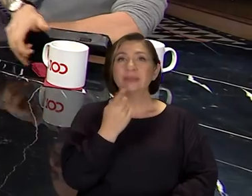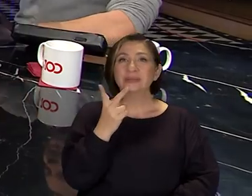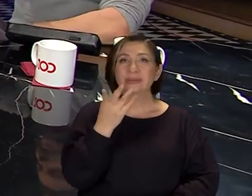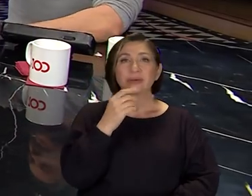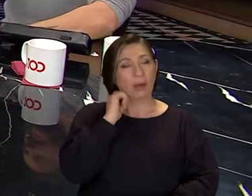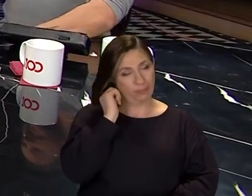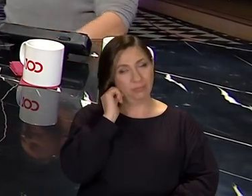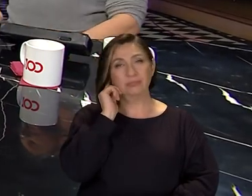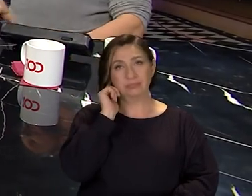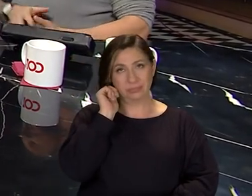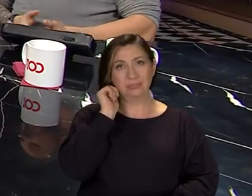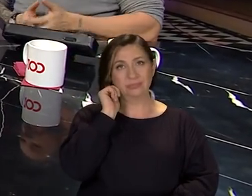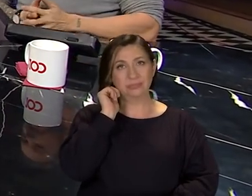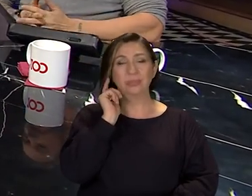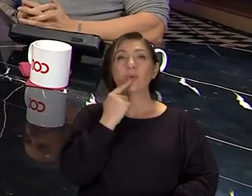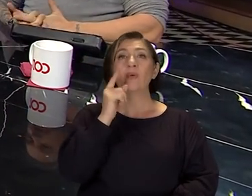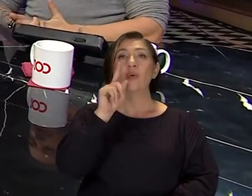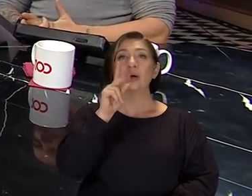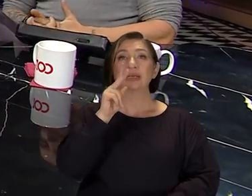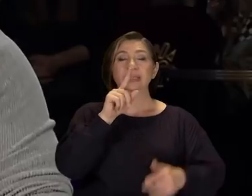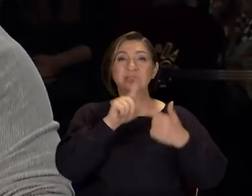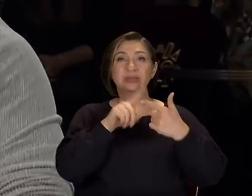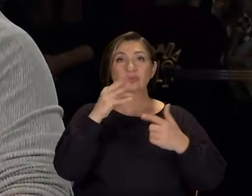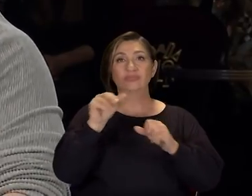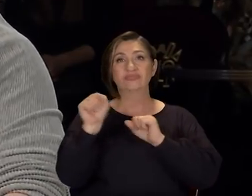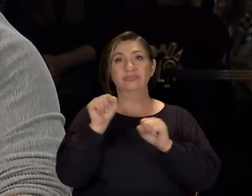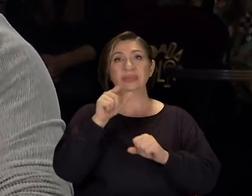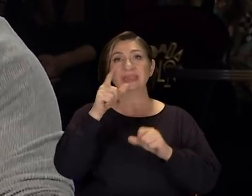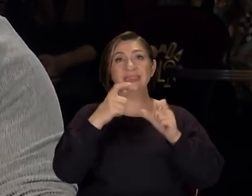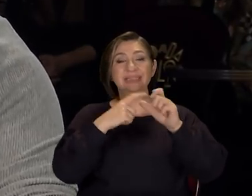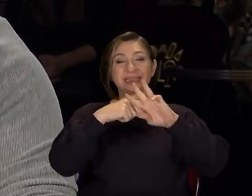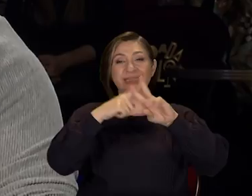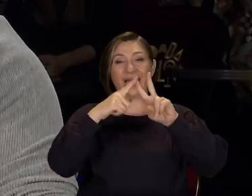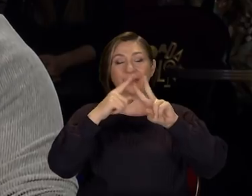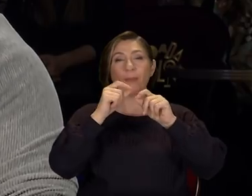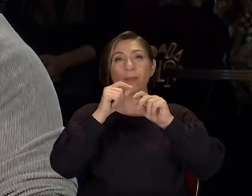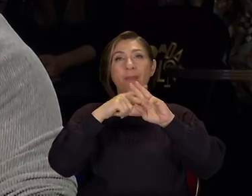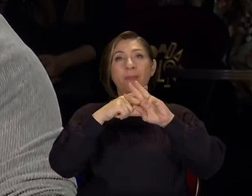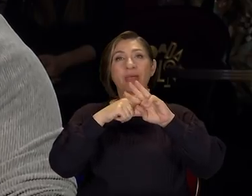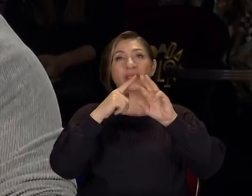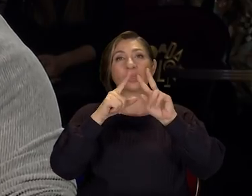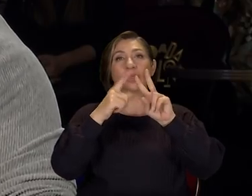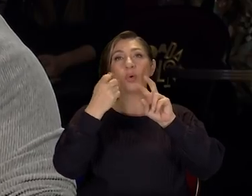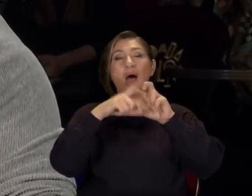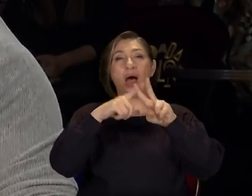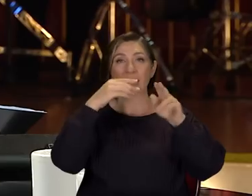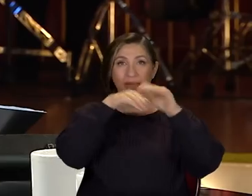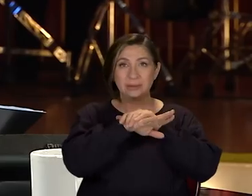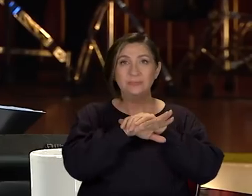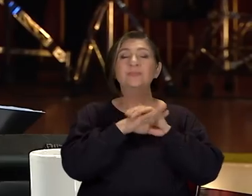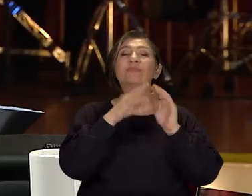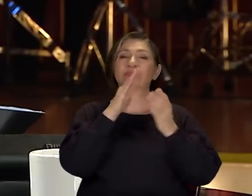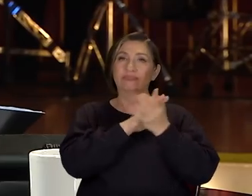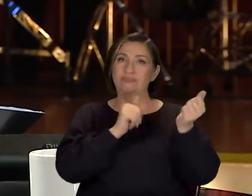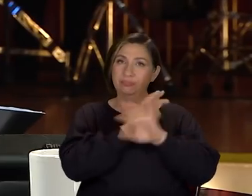bir yaptım şey. Yaptım ya, 12 yaşında da var öyle hikayem. İkinci oldum diye. Sonra Sen Benoa'ya girdin. Evet. Orayı bitirdin mi? Bitirdim. Ana. Sen Benoa